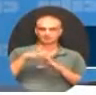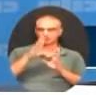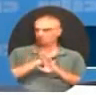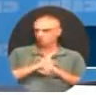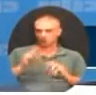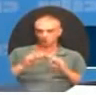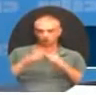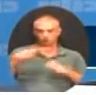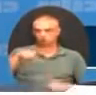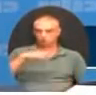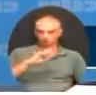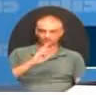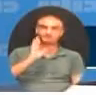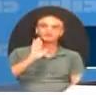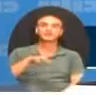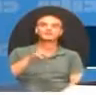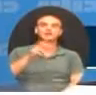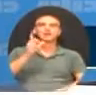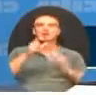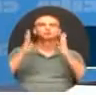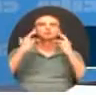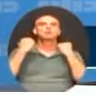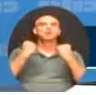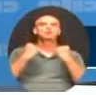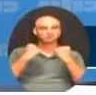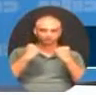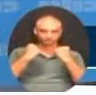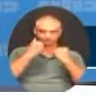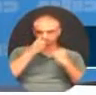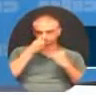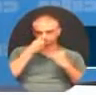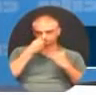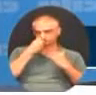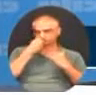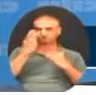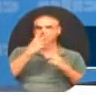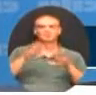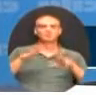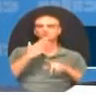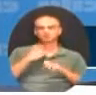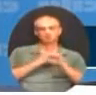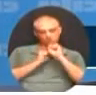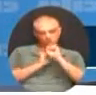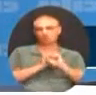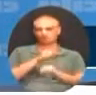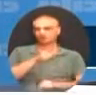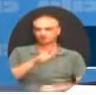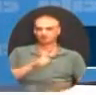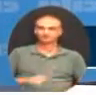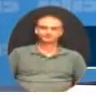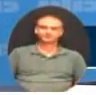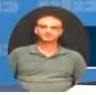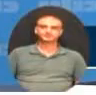לא תשבור אותם. גם הם אנשים מאוד מאוד חזקים, וכמובן ממשלת ישראל עומדת מאחריהם.